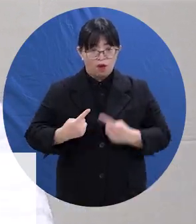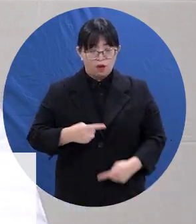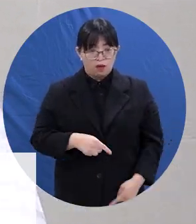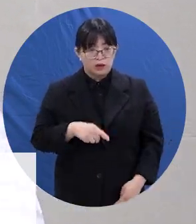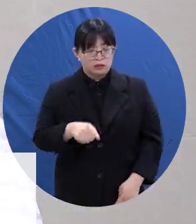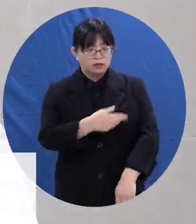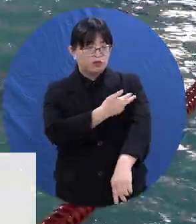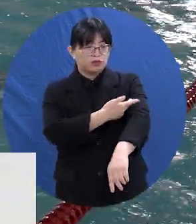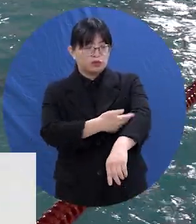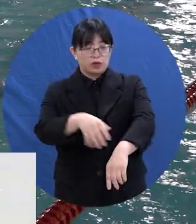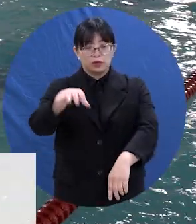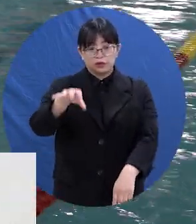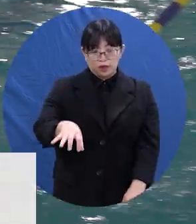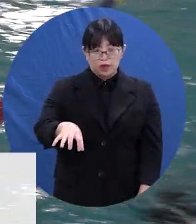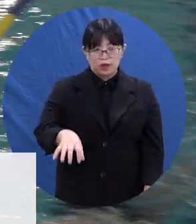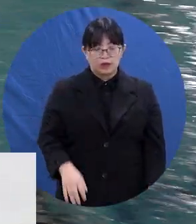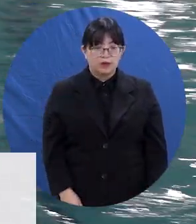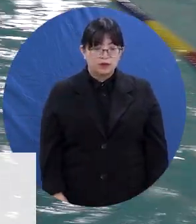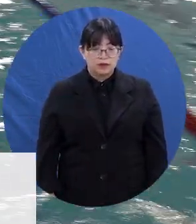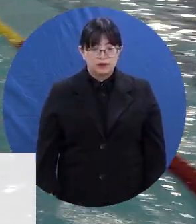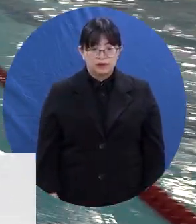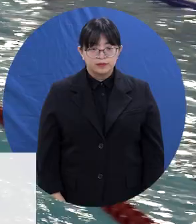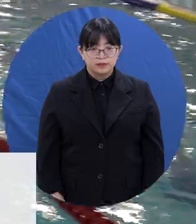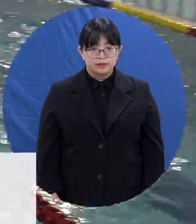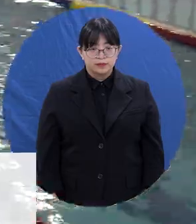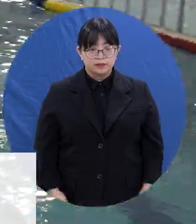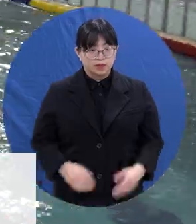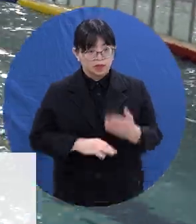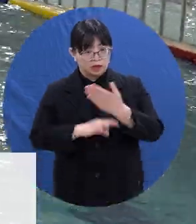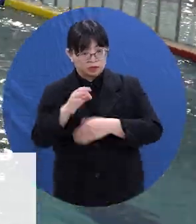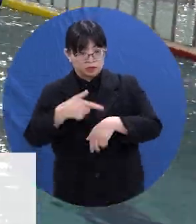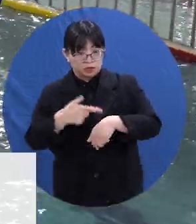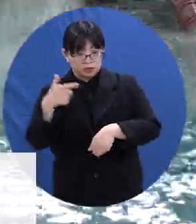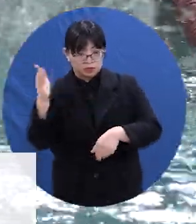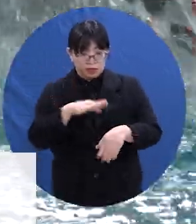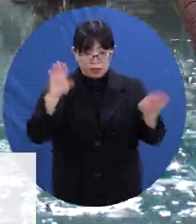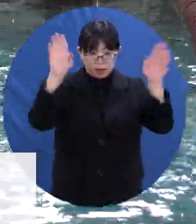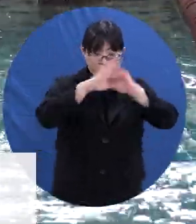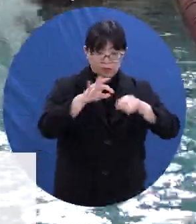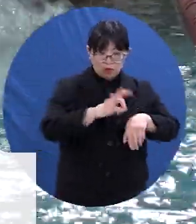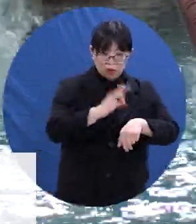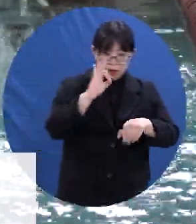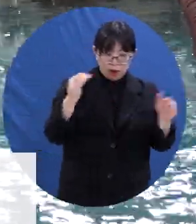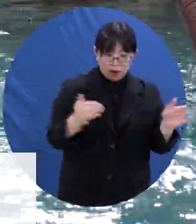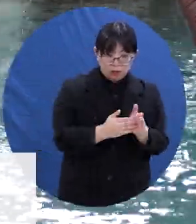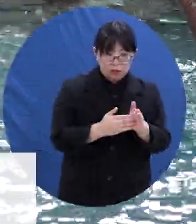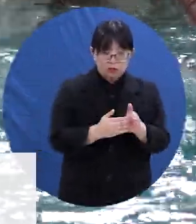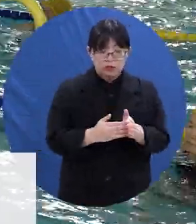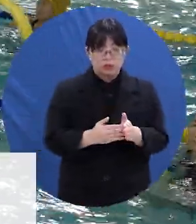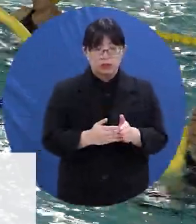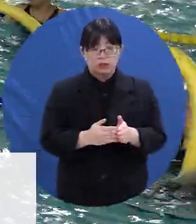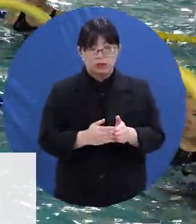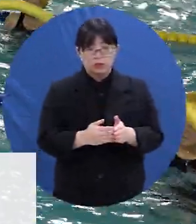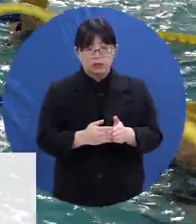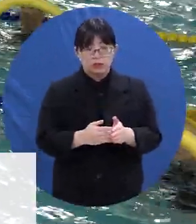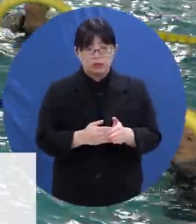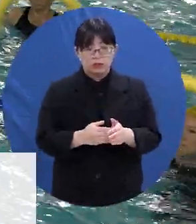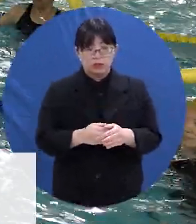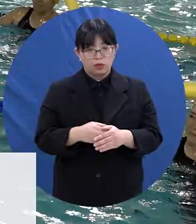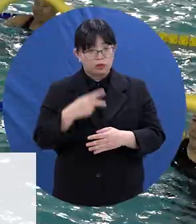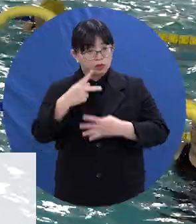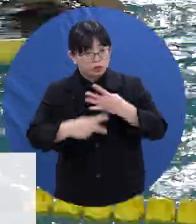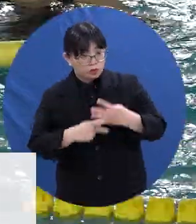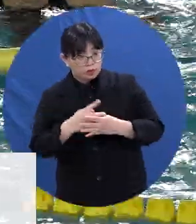있고 6시부터 22시까지 수영 강좌 13개, 아쿠아로빅 강좌 6개를 운영 중에 있습니다.